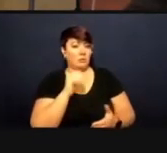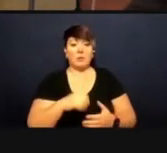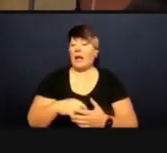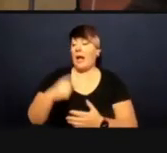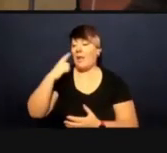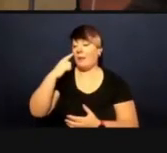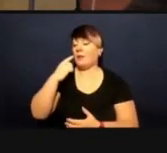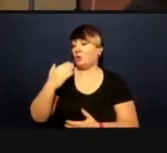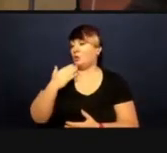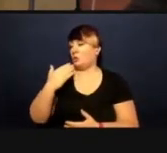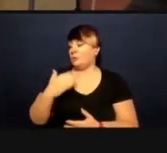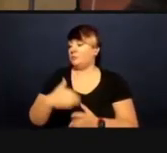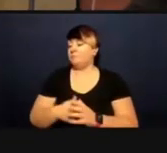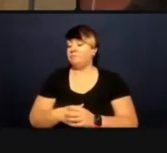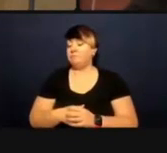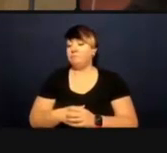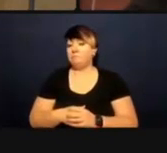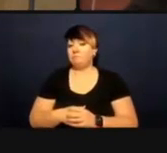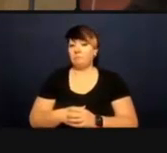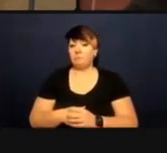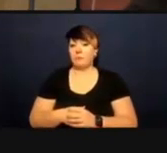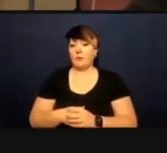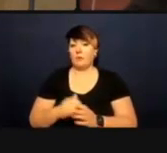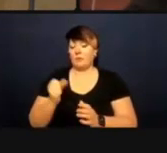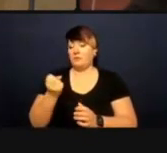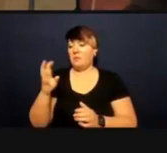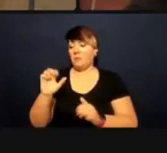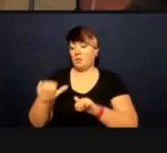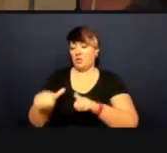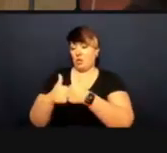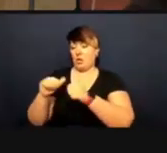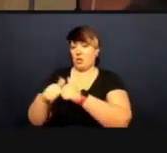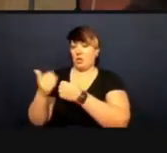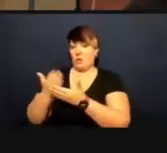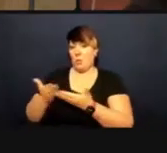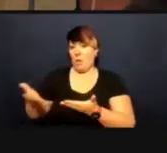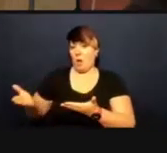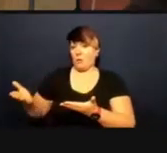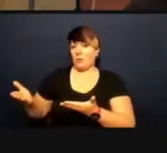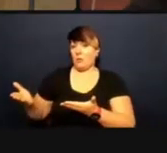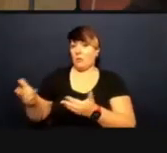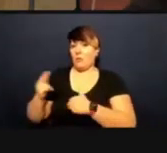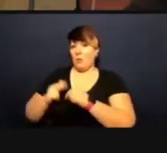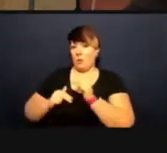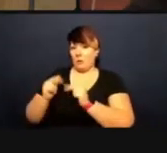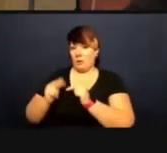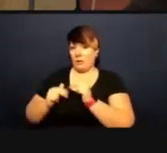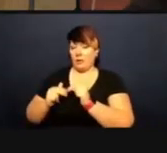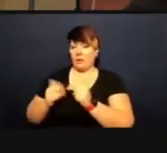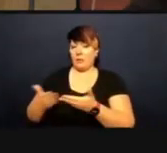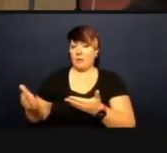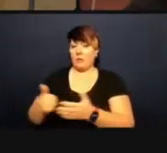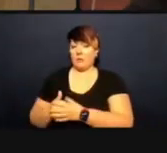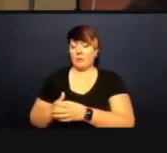ili kujenga shule ya upili. Lakini maoni yako ni yapi kuhusu haya?